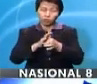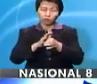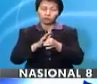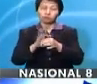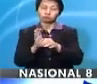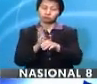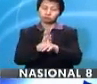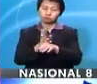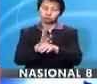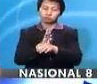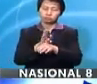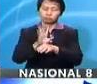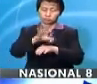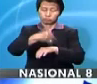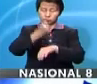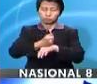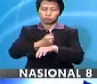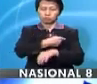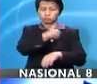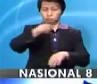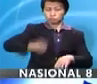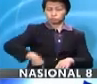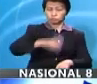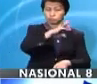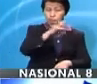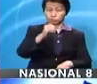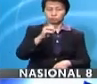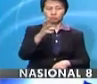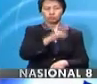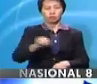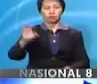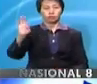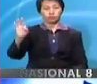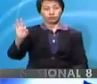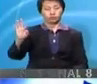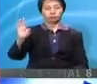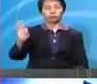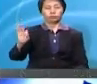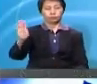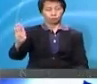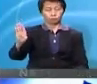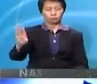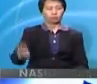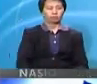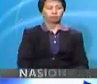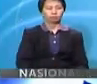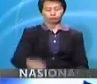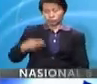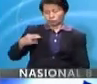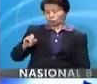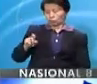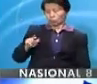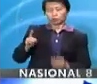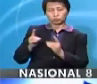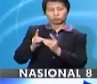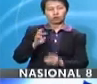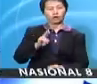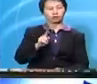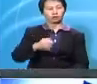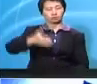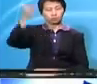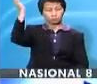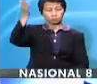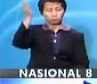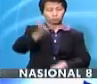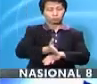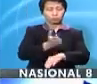enterprise established by a Chinese company and also by Facebook. Huang ditemui RTM di Seminar